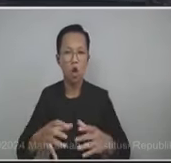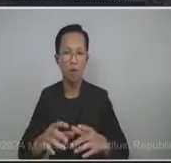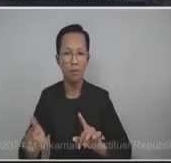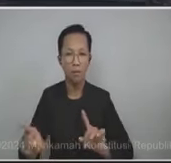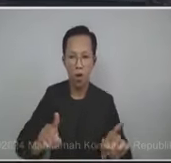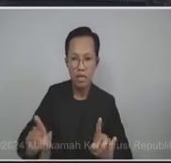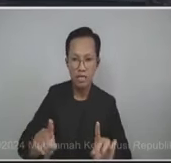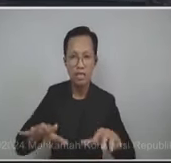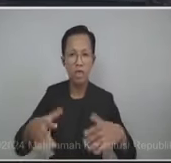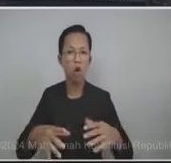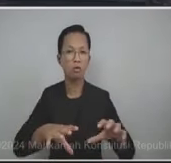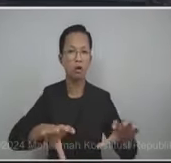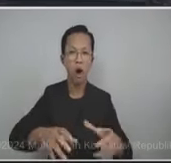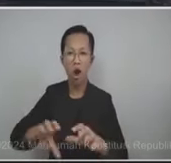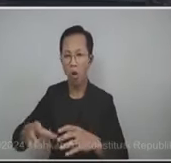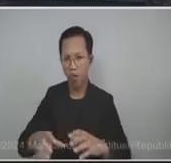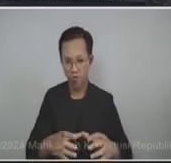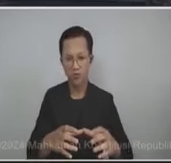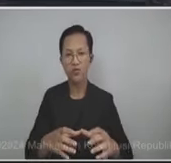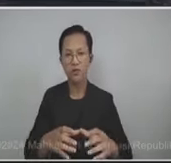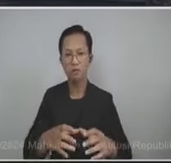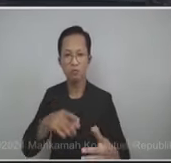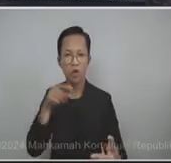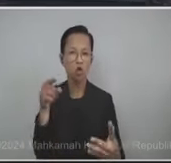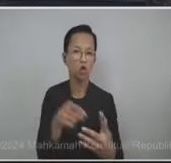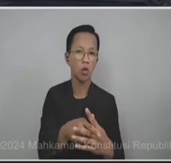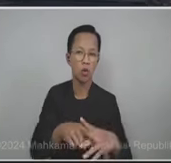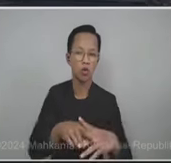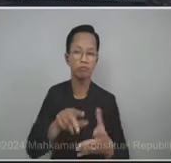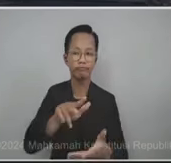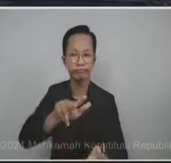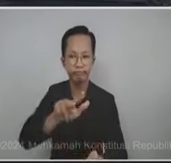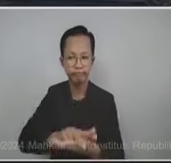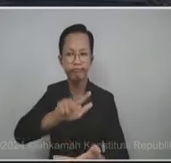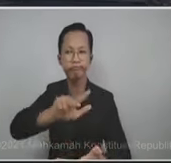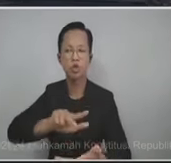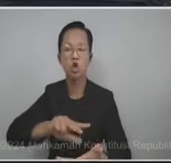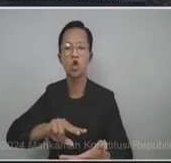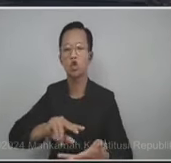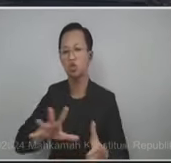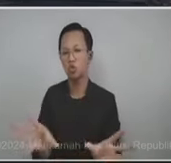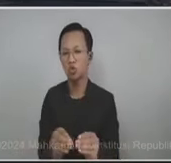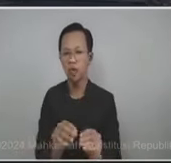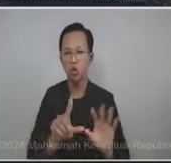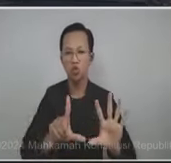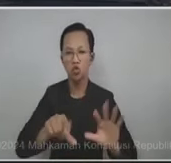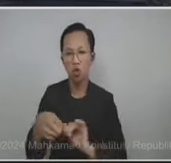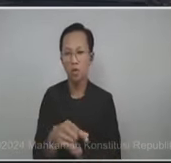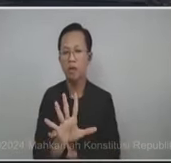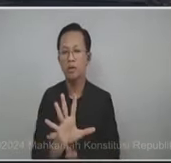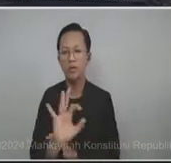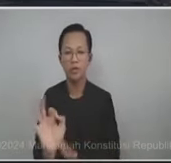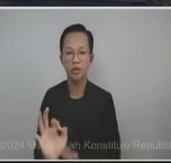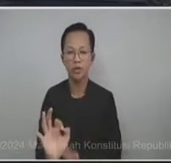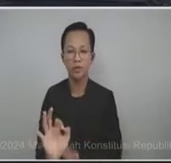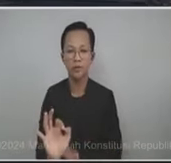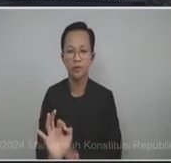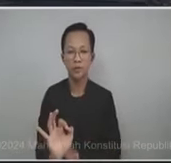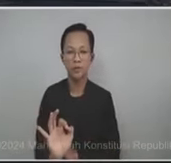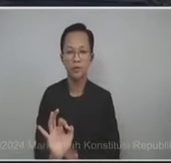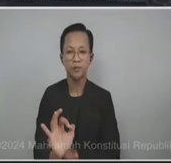gabungan partai politik peserta pemilu harus memperoleh suarasa paling sedikit 7,5% di kabupaten kota tersebut